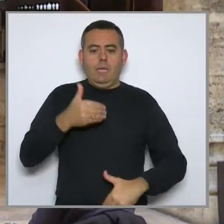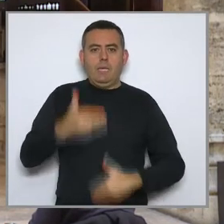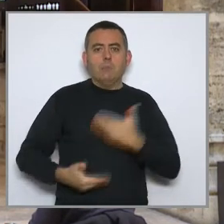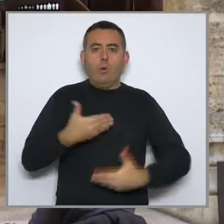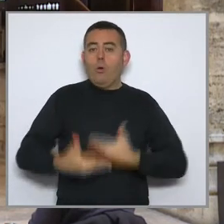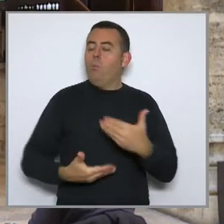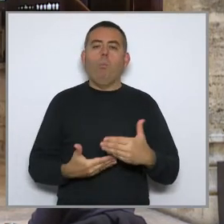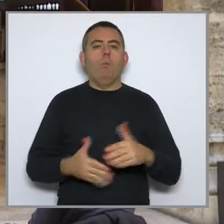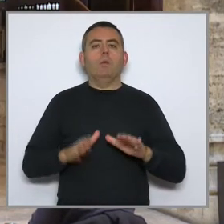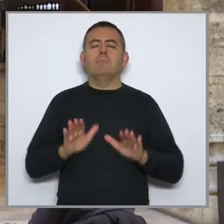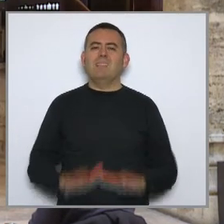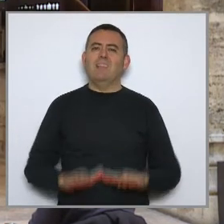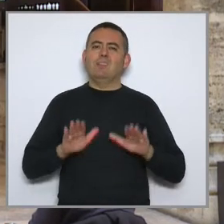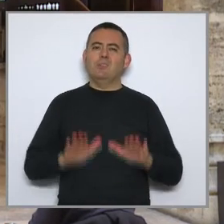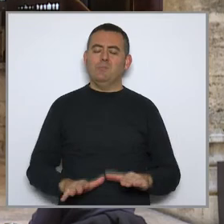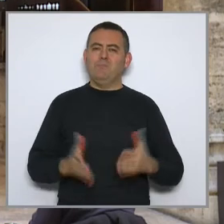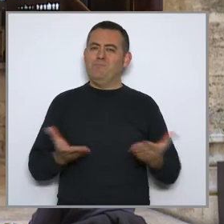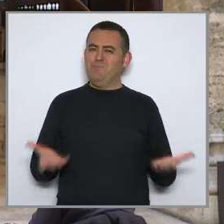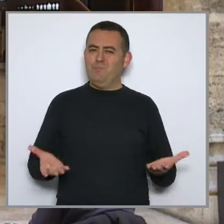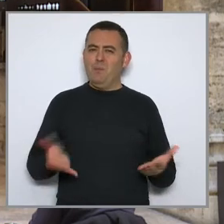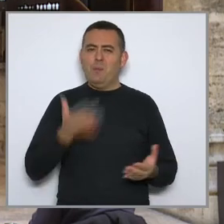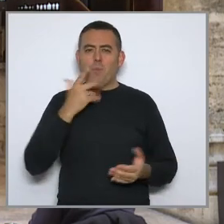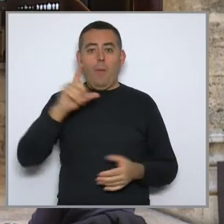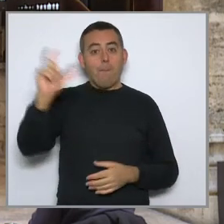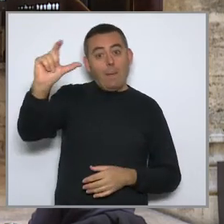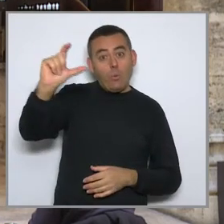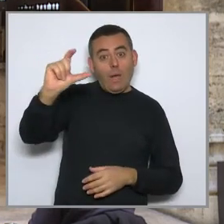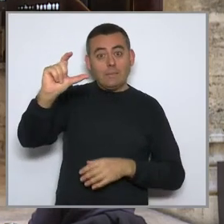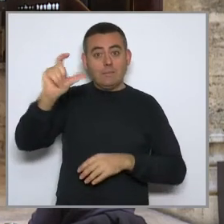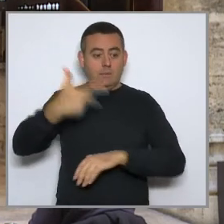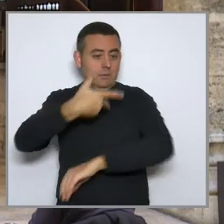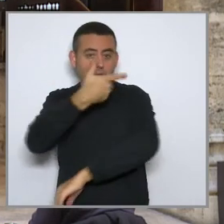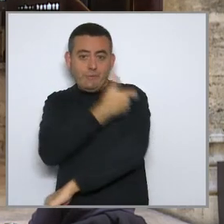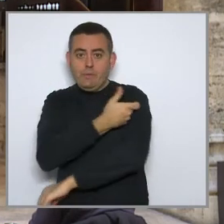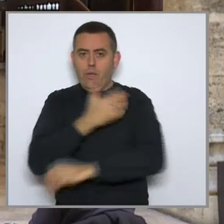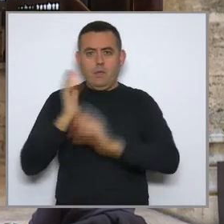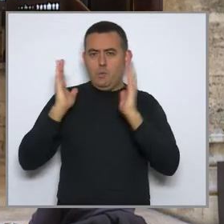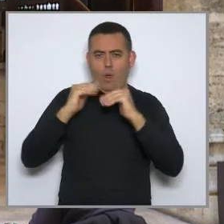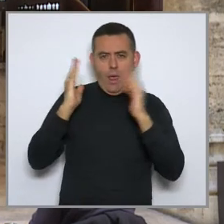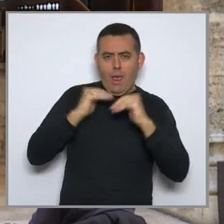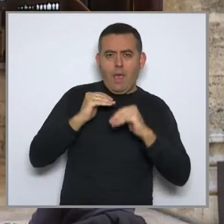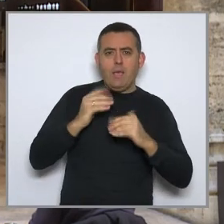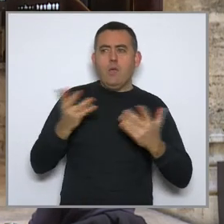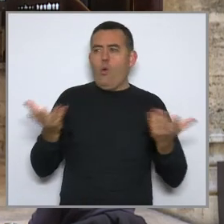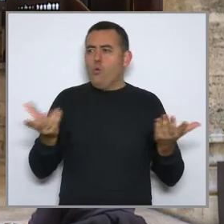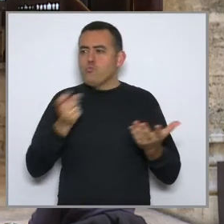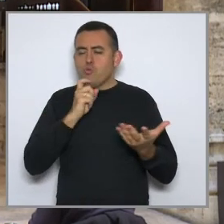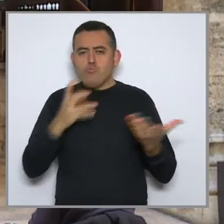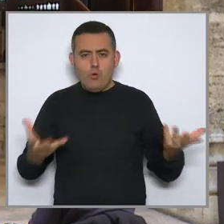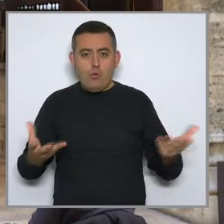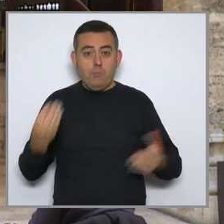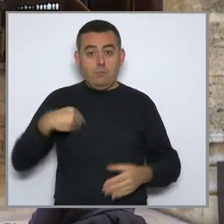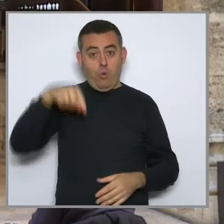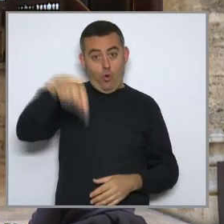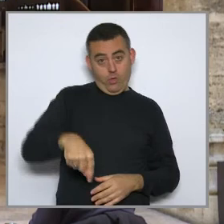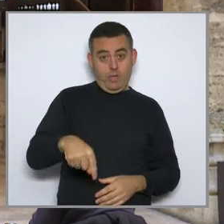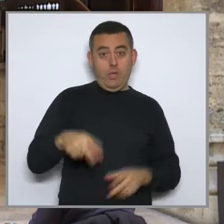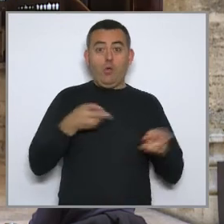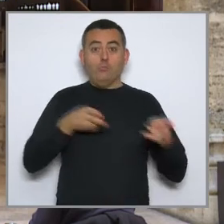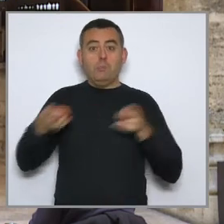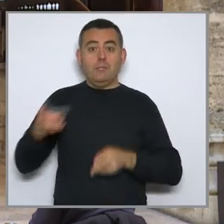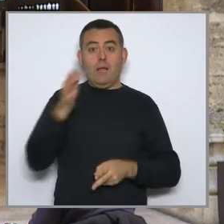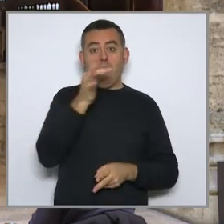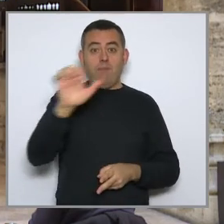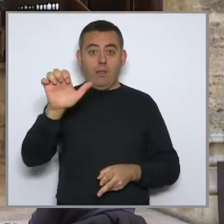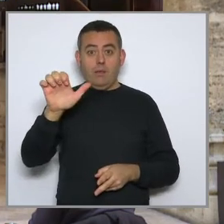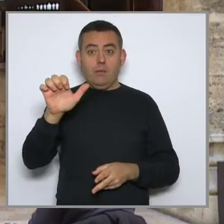no n'hi ha vacunes, sinó que a vegades tampoc n'hi ha el material per a aquestes vacunes, com ha passat, per exemple, avui en l'Hospital de la Fe.